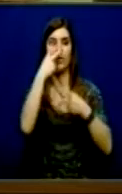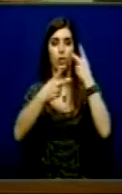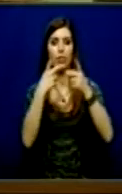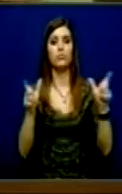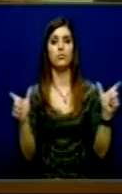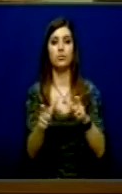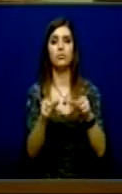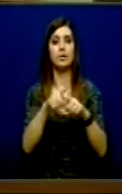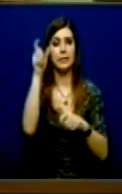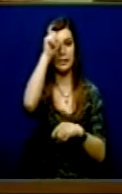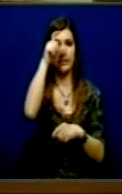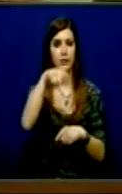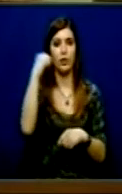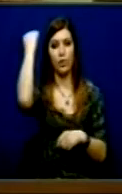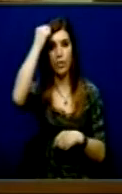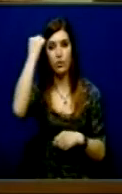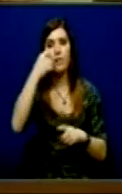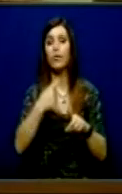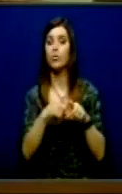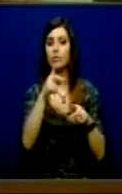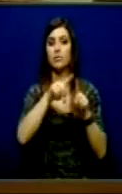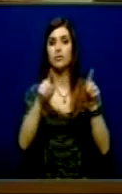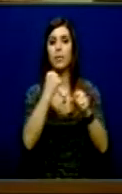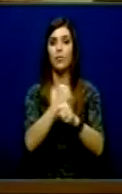ana e Serbisë, veprimet e ndërmarrjeve publike dhe